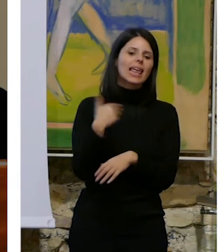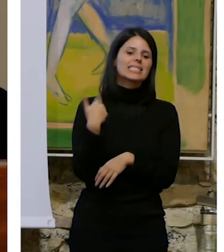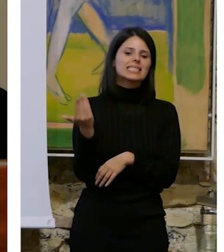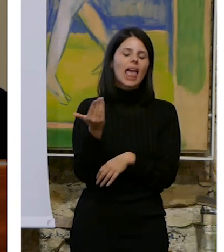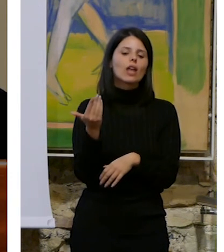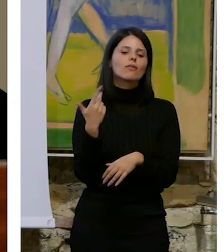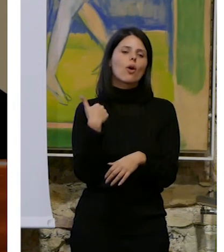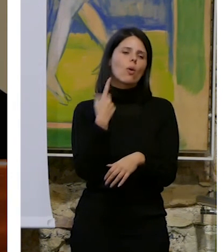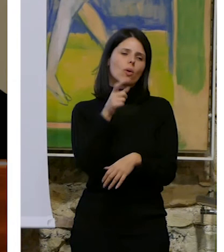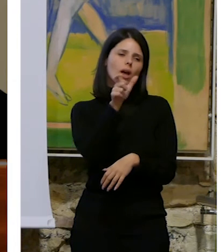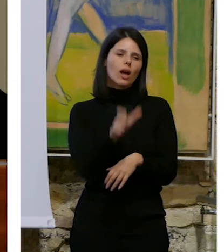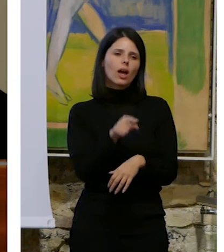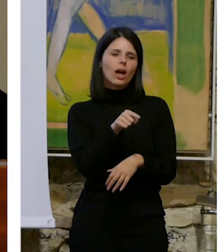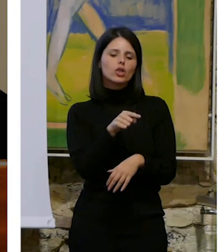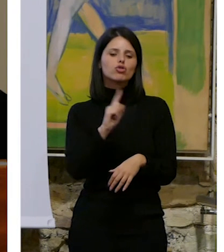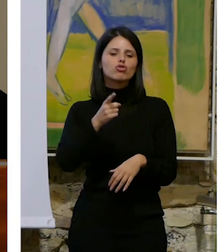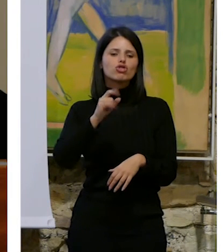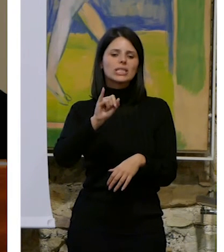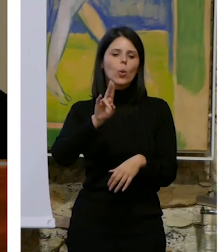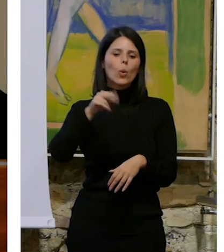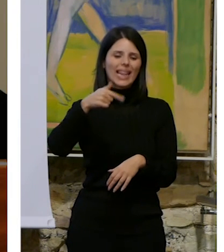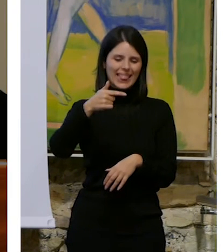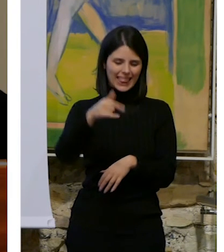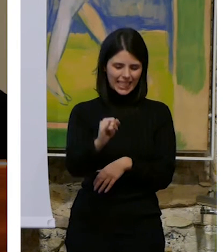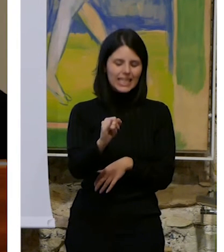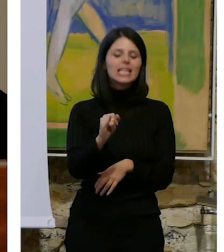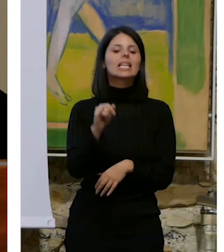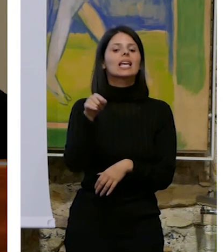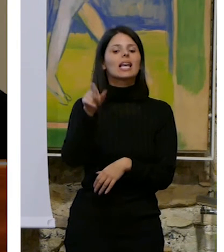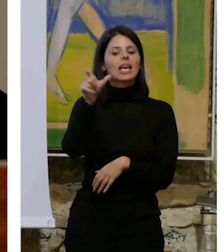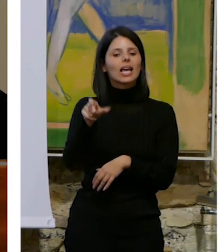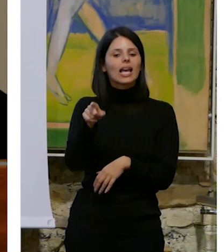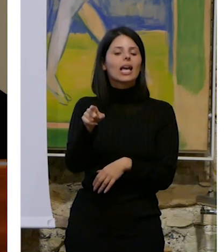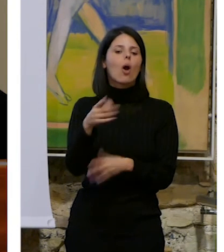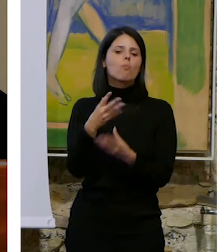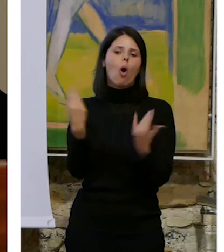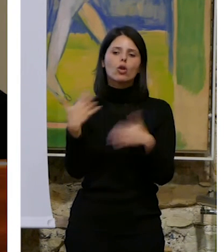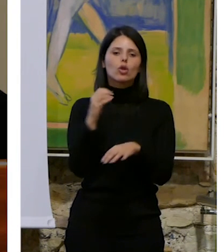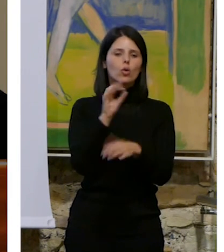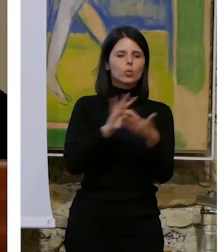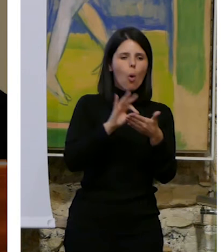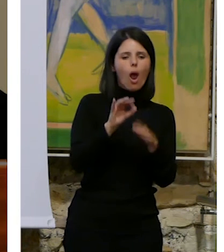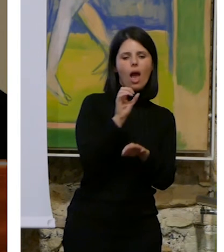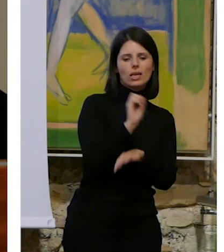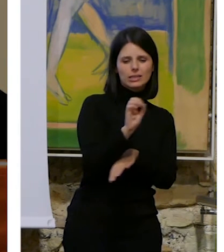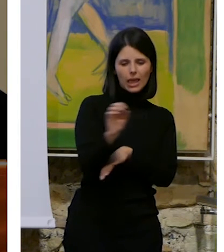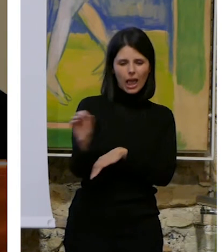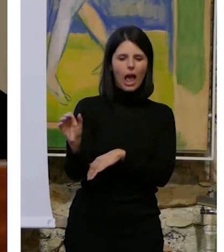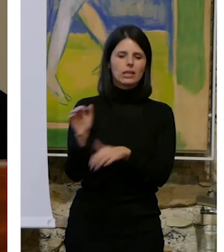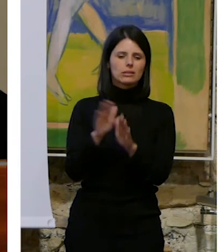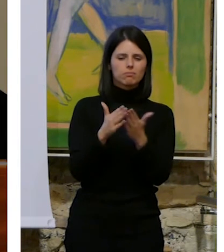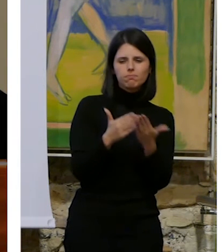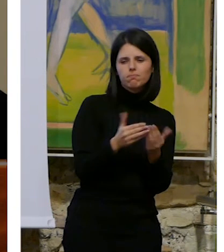una casa editrice che amo moltissimo, che è Giunti. Giunti fornisce molto agli insegnanti delle scuole e agli insegnanti a